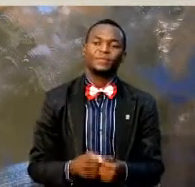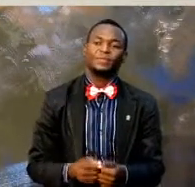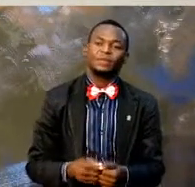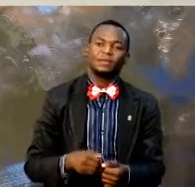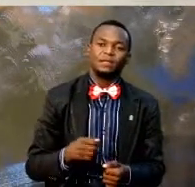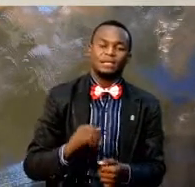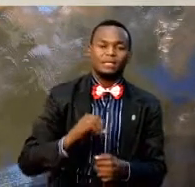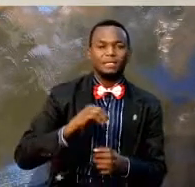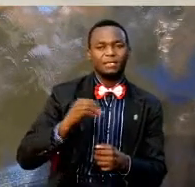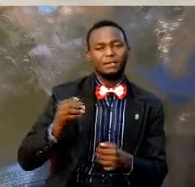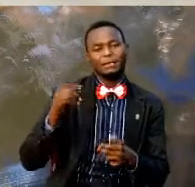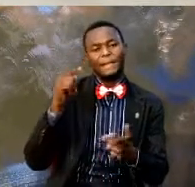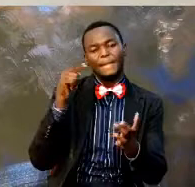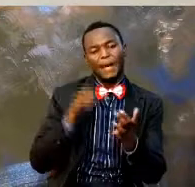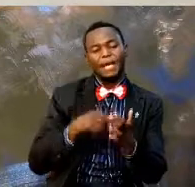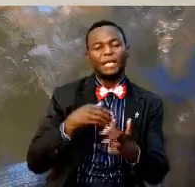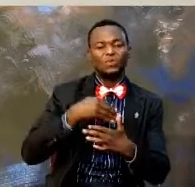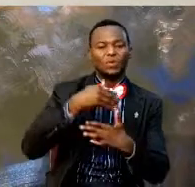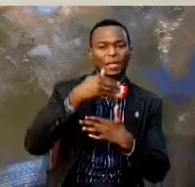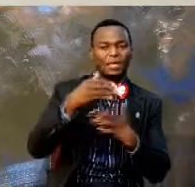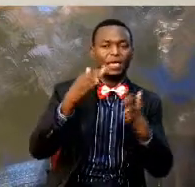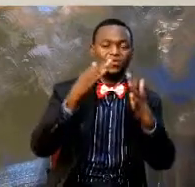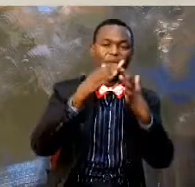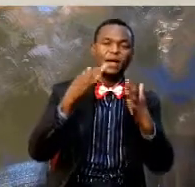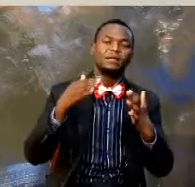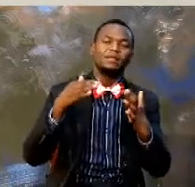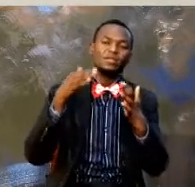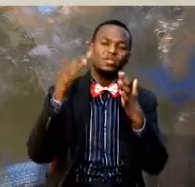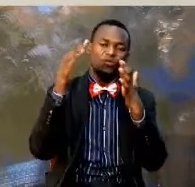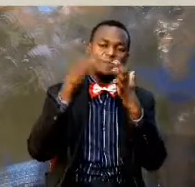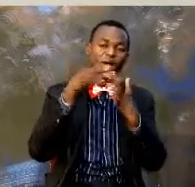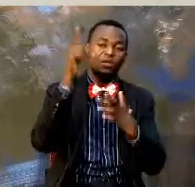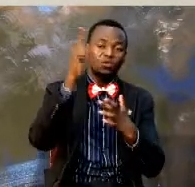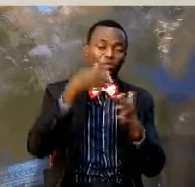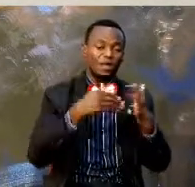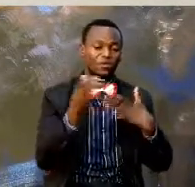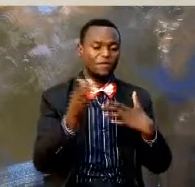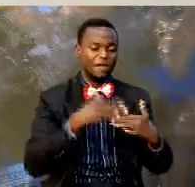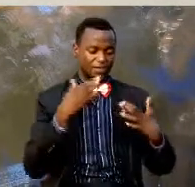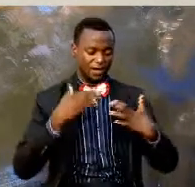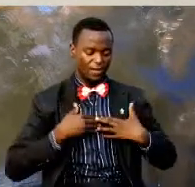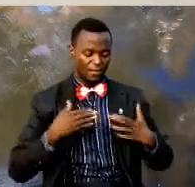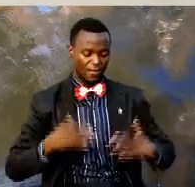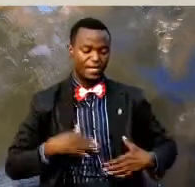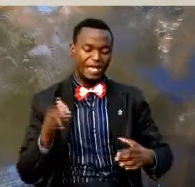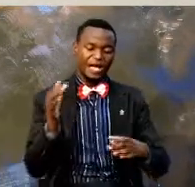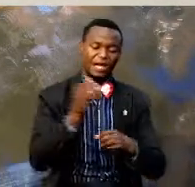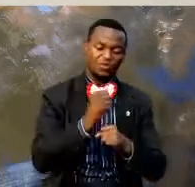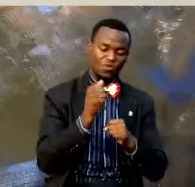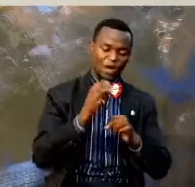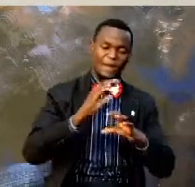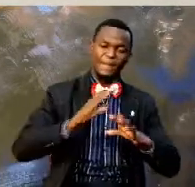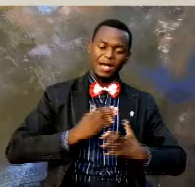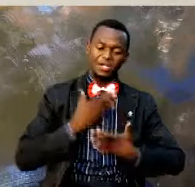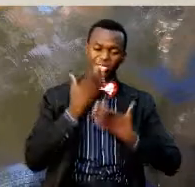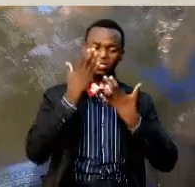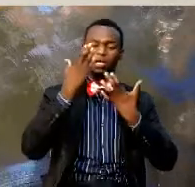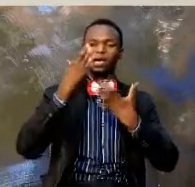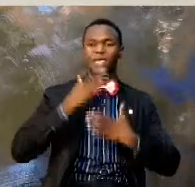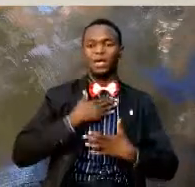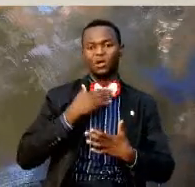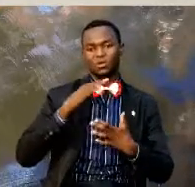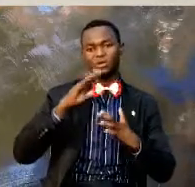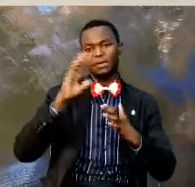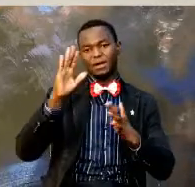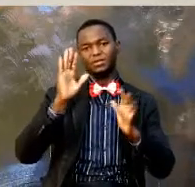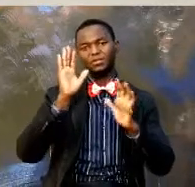mweze kupata. Maana tunaelekea nyumbani, na nyumbani yuko huyu aliyefanyika mwili, akatoa maisha yako na maisha yangu. Yuko